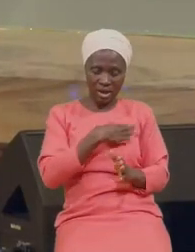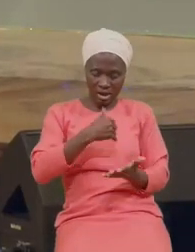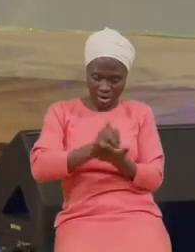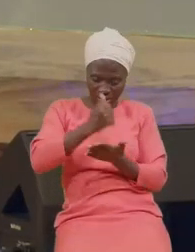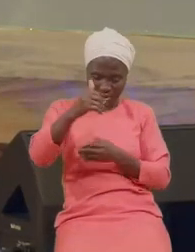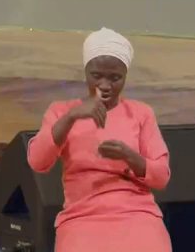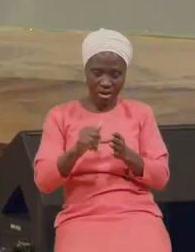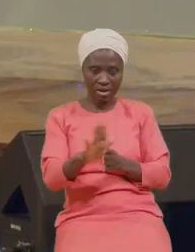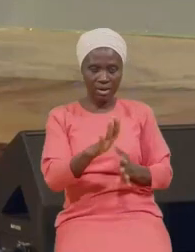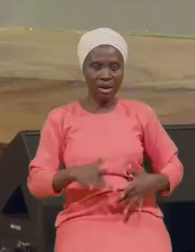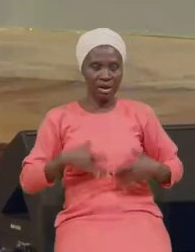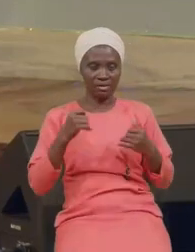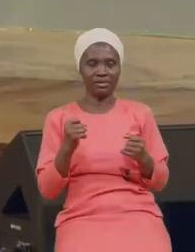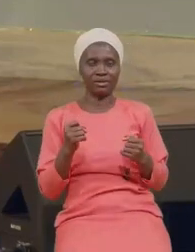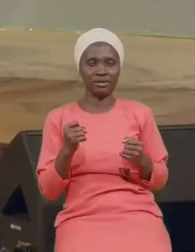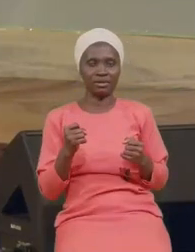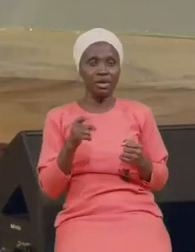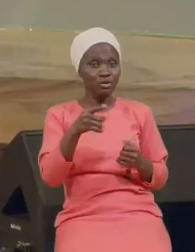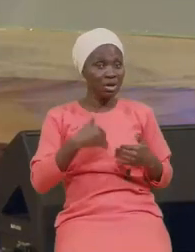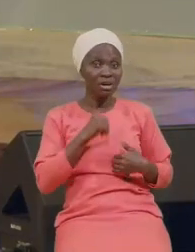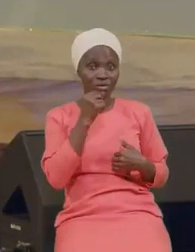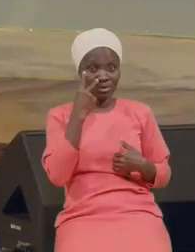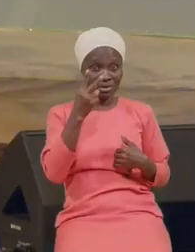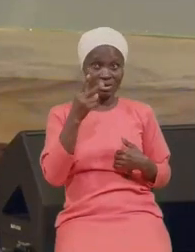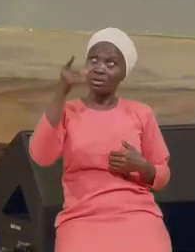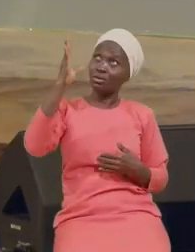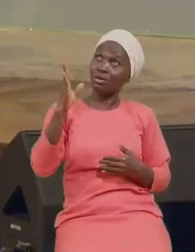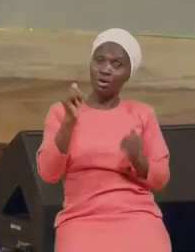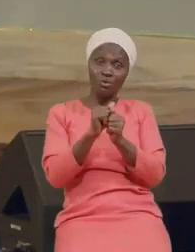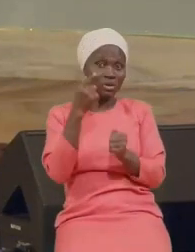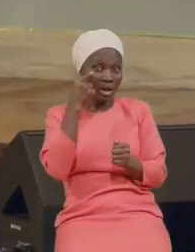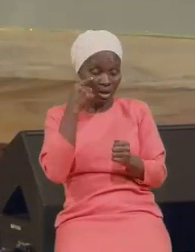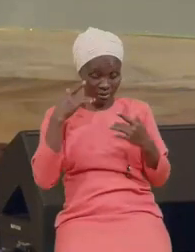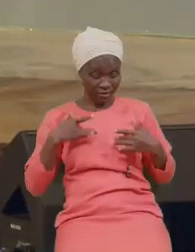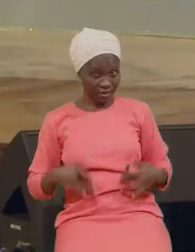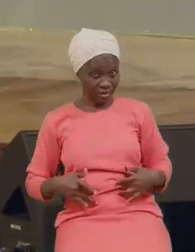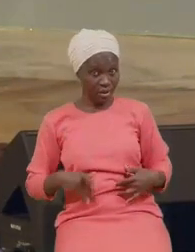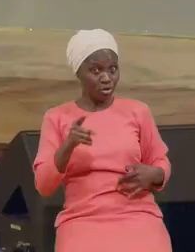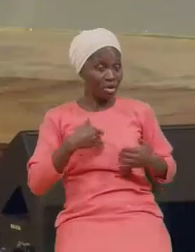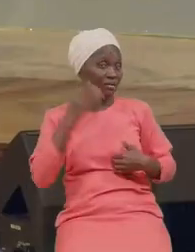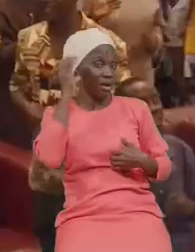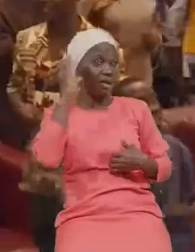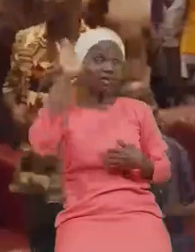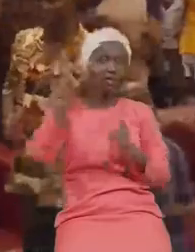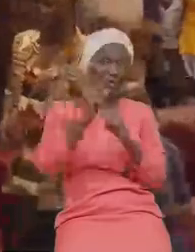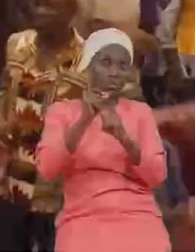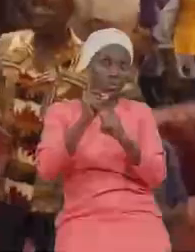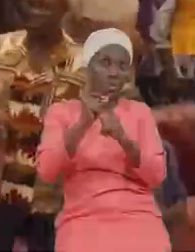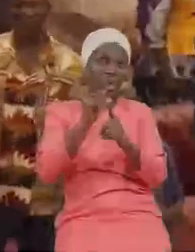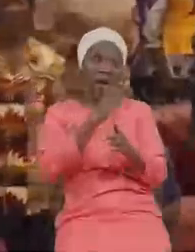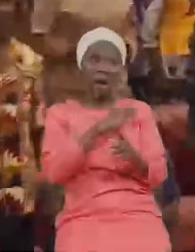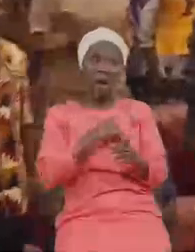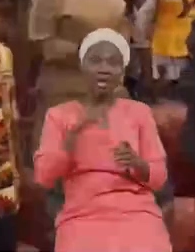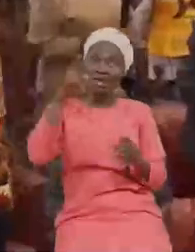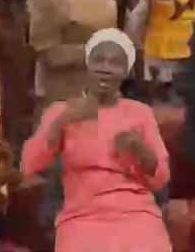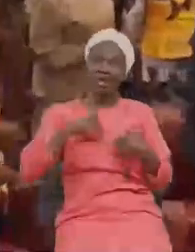leur vie tu ne vois pas Dieu physiquement mais tu entends sa parole est assuré